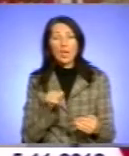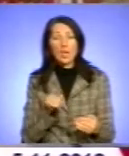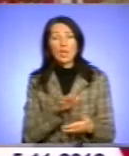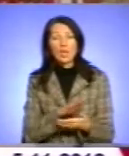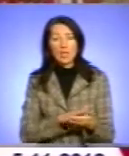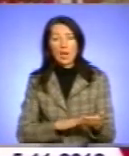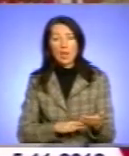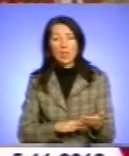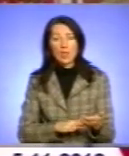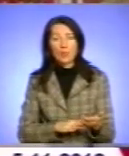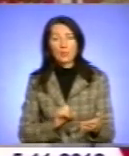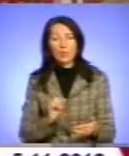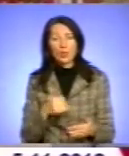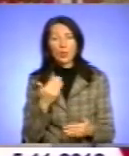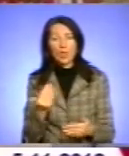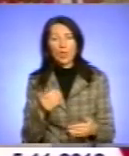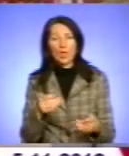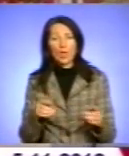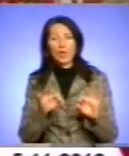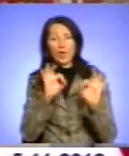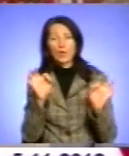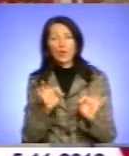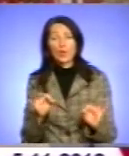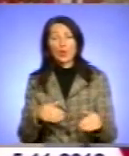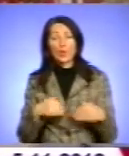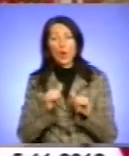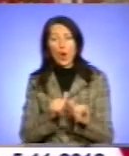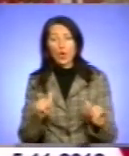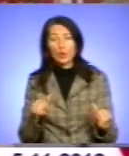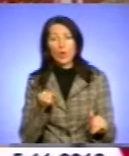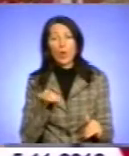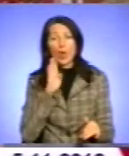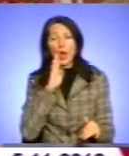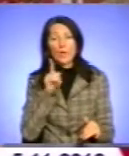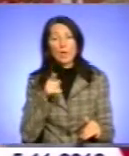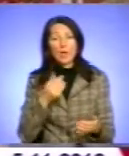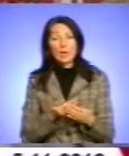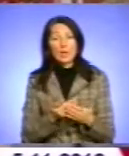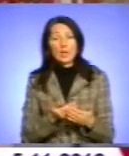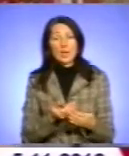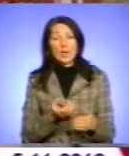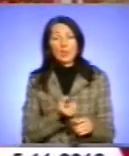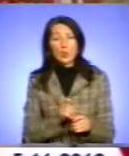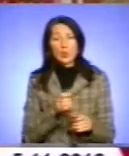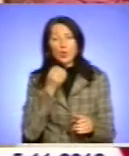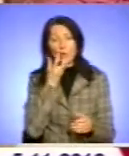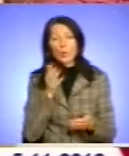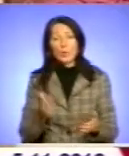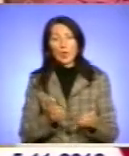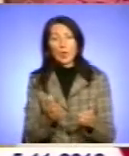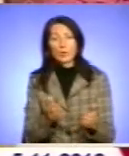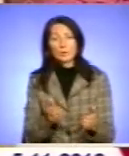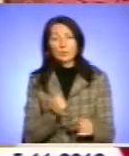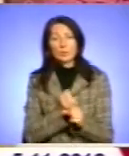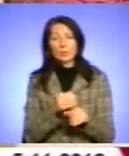далі у її творчому поступу, творчому розвитку. Тобто вона, мені здається, на дуже доброму шляху йде. Робота